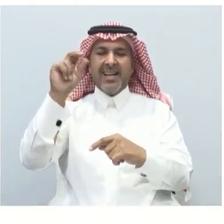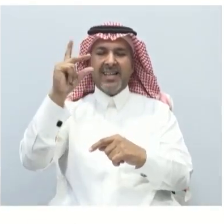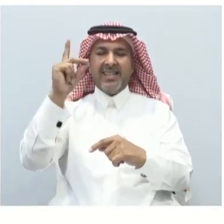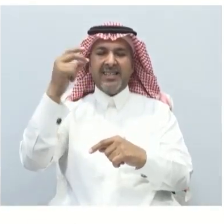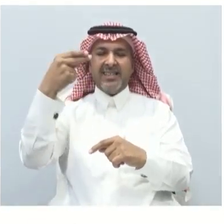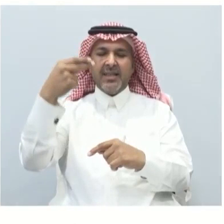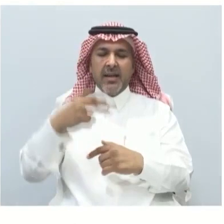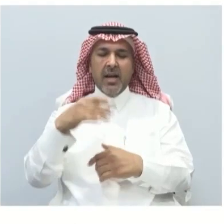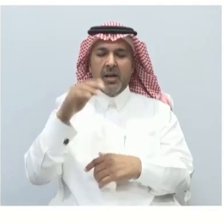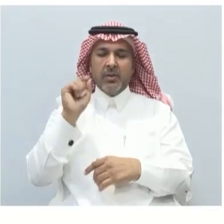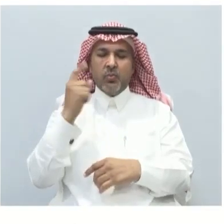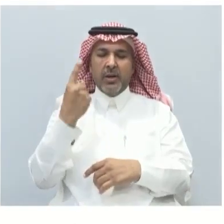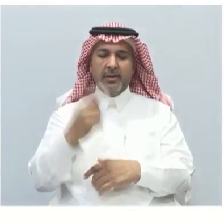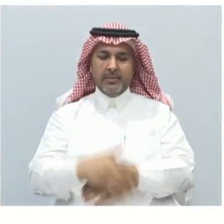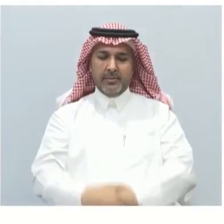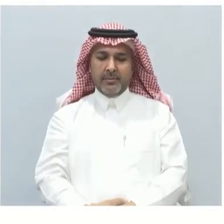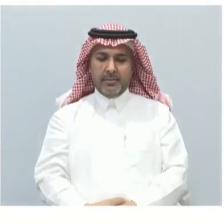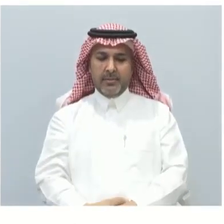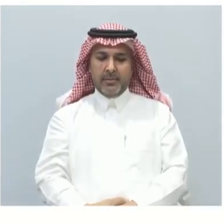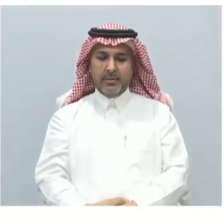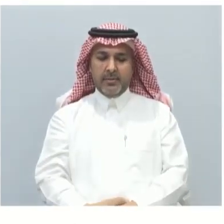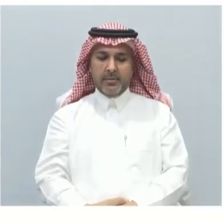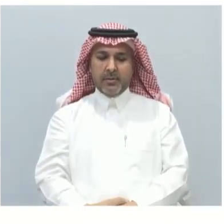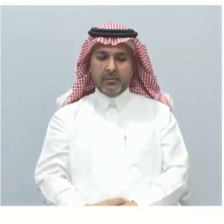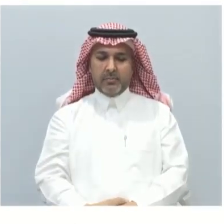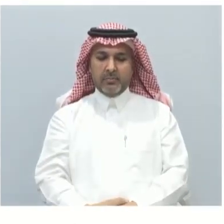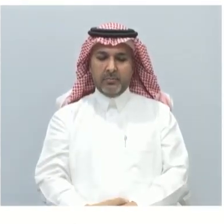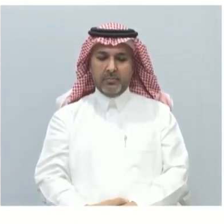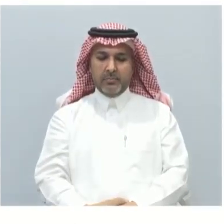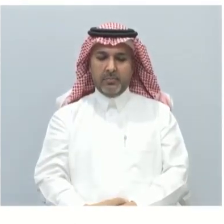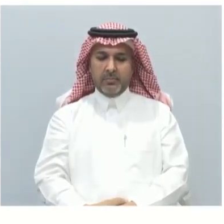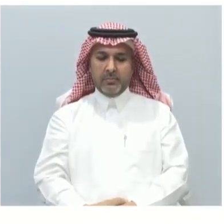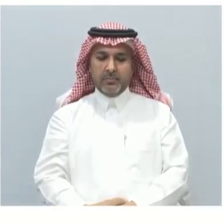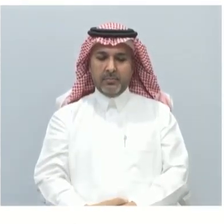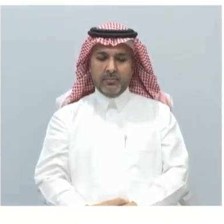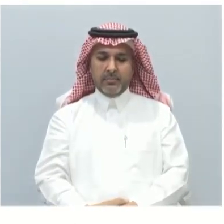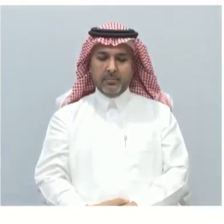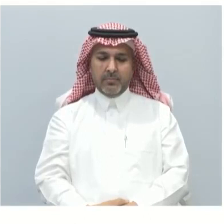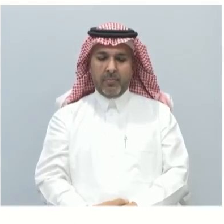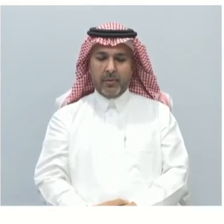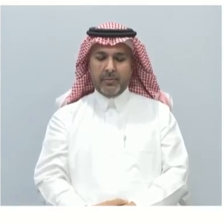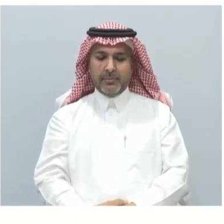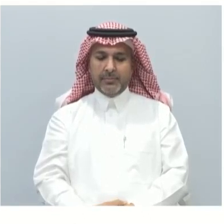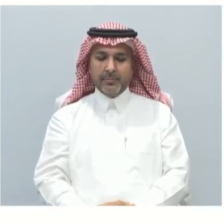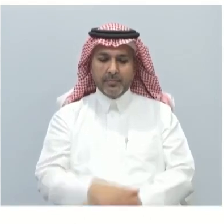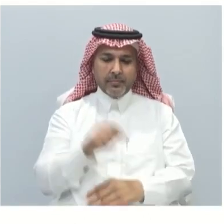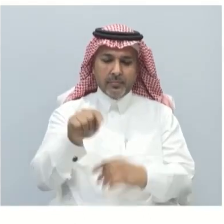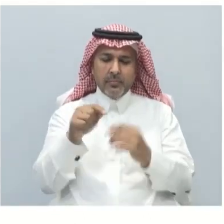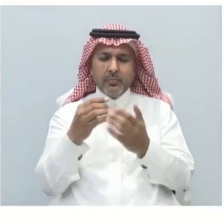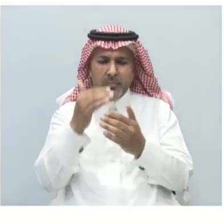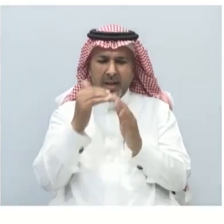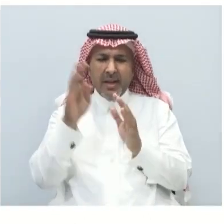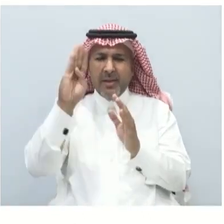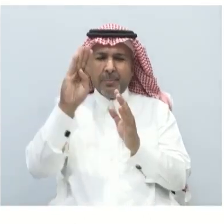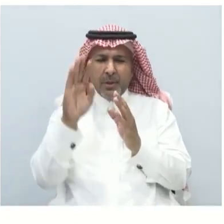يساوي واحد ايضا جاء في الفقره به قال لك استعمل التمثيل البياني لتقدير ثلاثه اس صفر فاصله